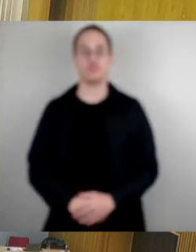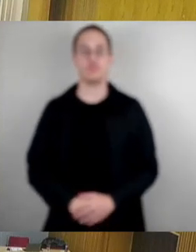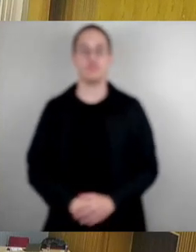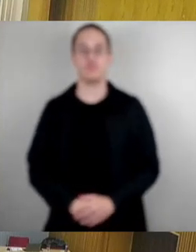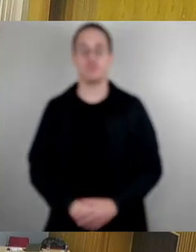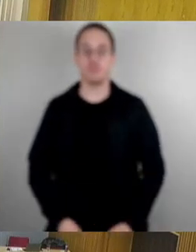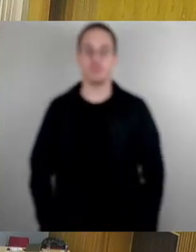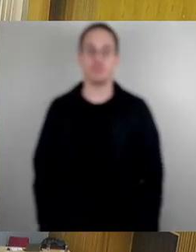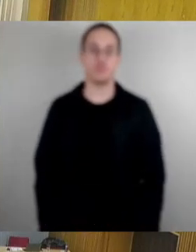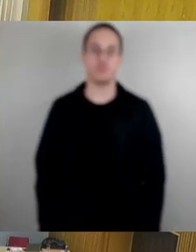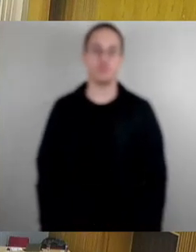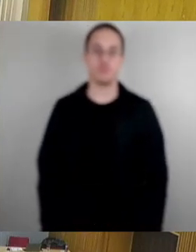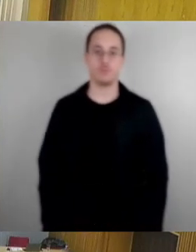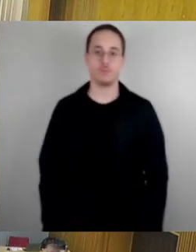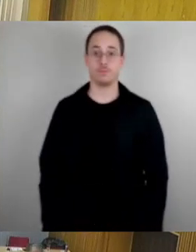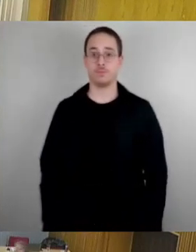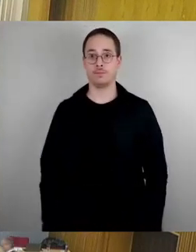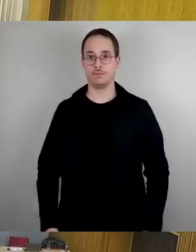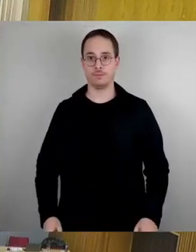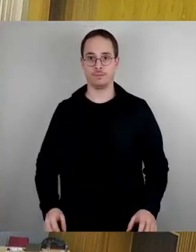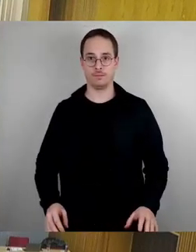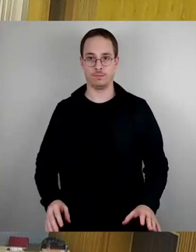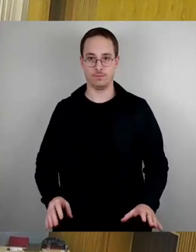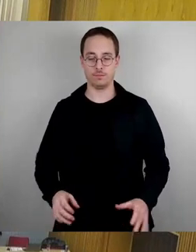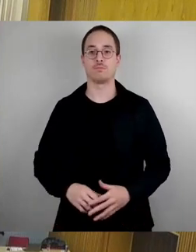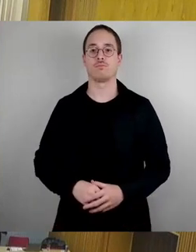Danach kann sich schon Herr Engel vorbereiten.